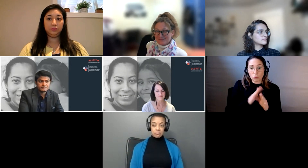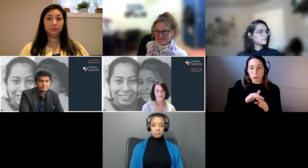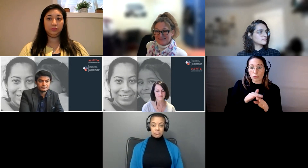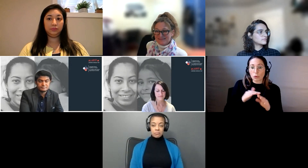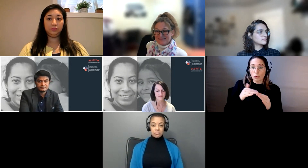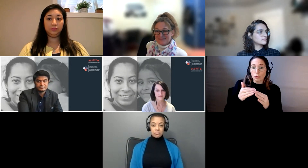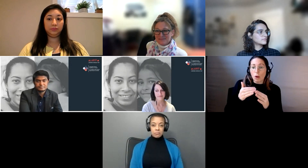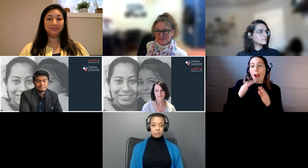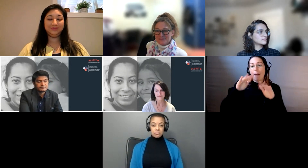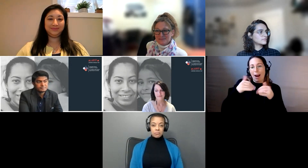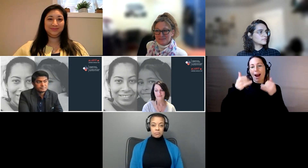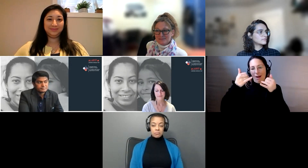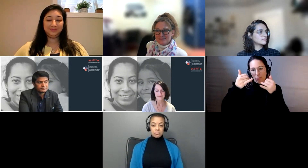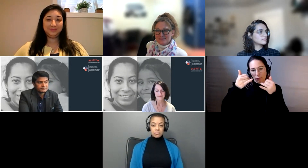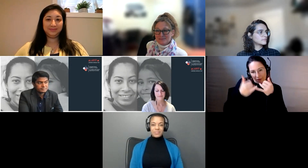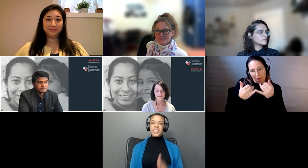fermeture.